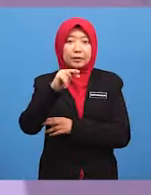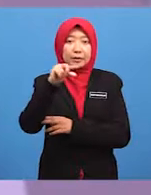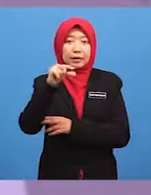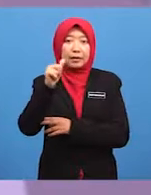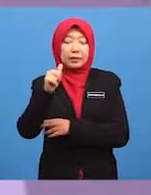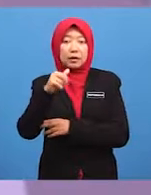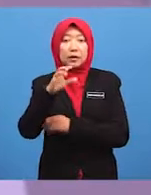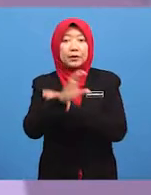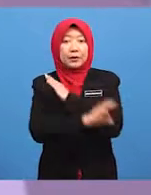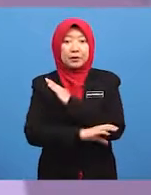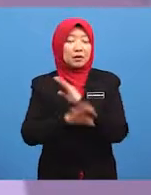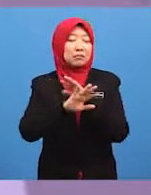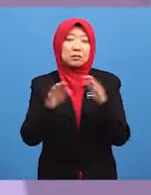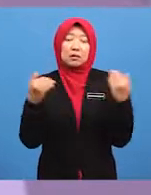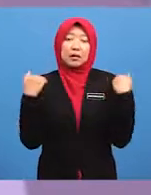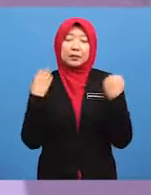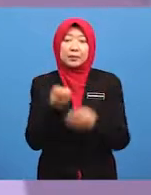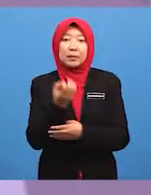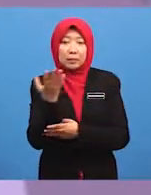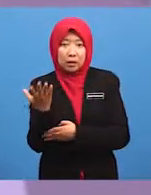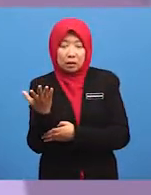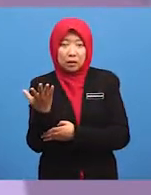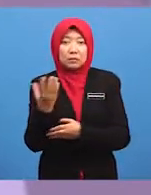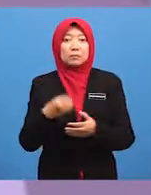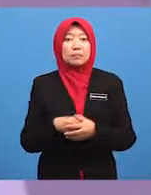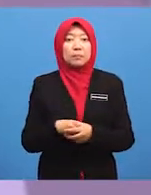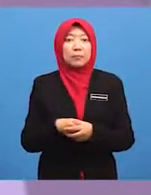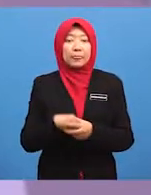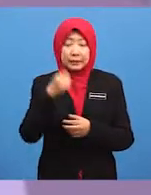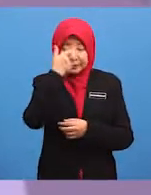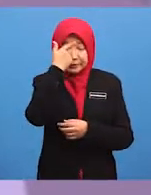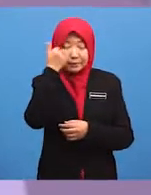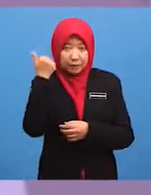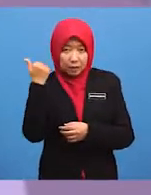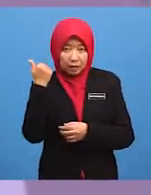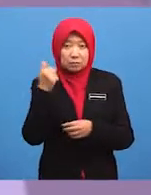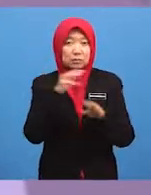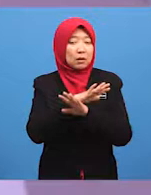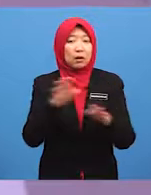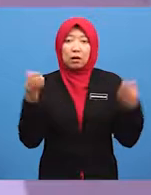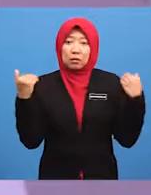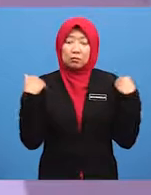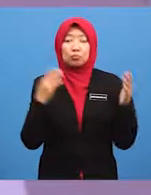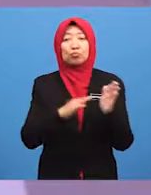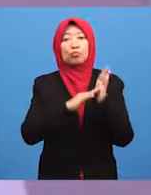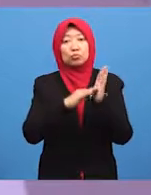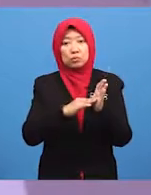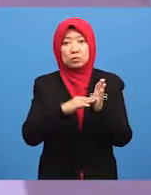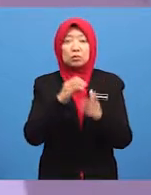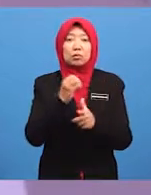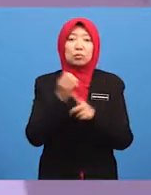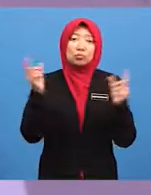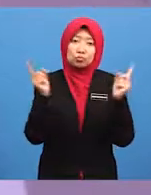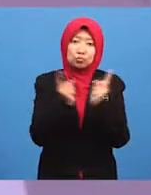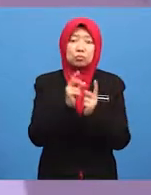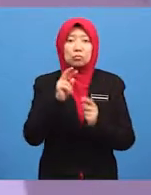perkembangan bahasa dan tulisan serta persuratan. Hal ini kerana tiada sebarang bukti atau jumpaan